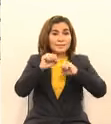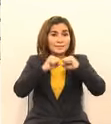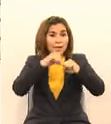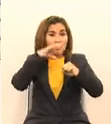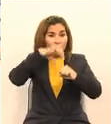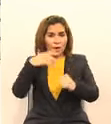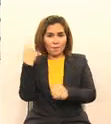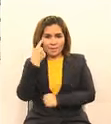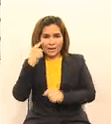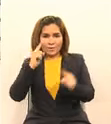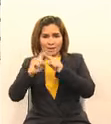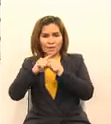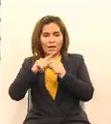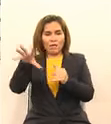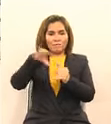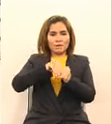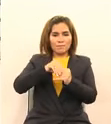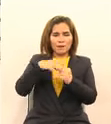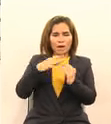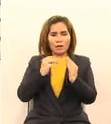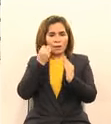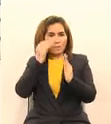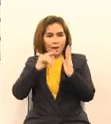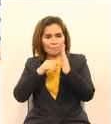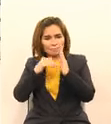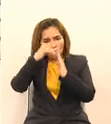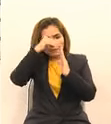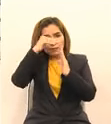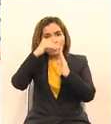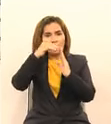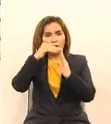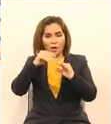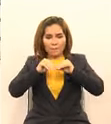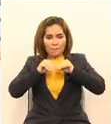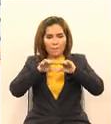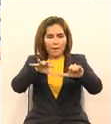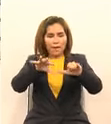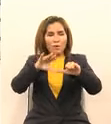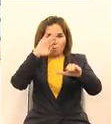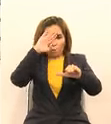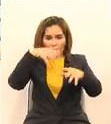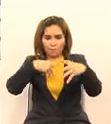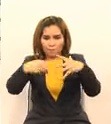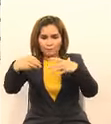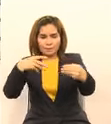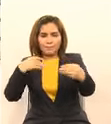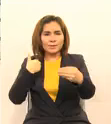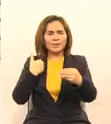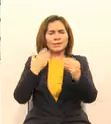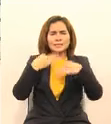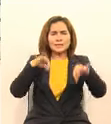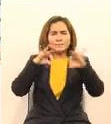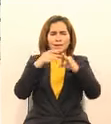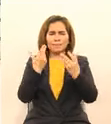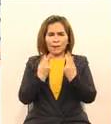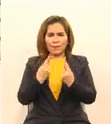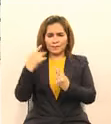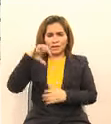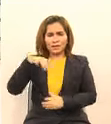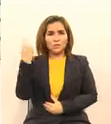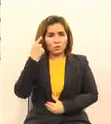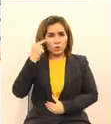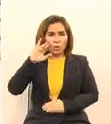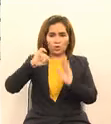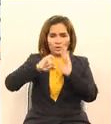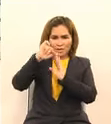านบันเทิงนะครับแล้วก็ไปแพร่ในพื้นที่ต่อนะครับโดยเฉพาะสถานบันเทิงในเชียงใหม่เองด้วยก็มีห